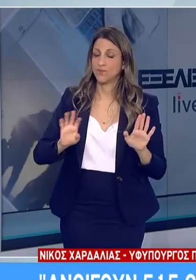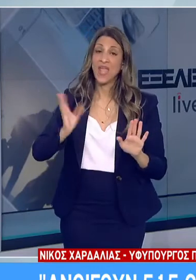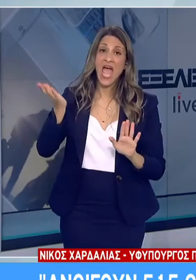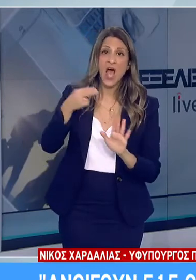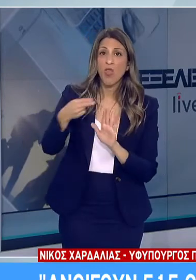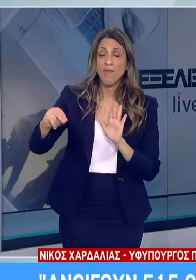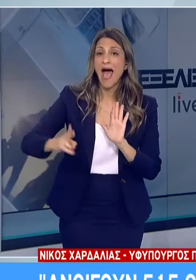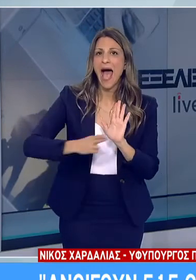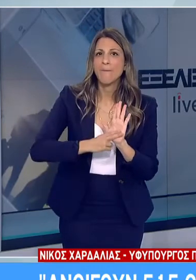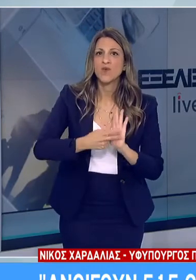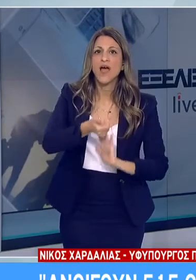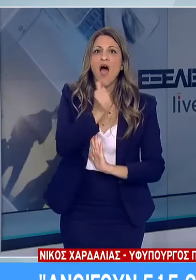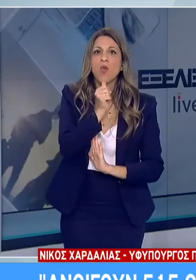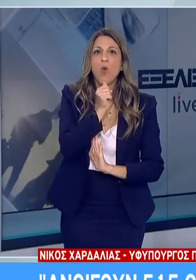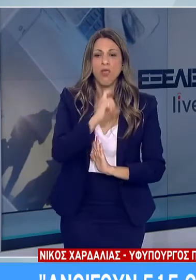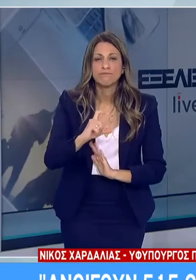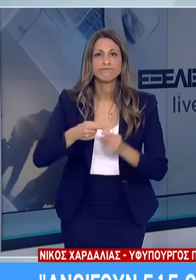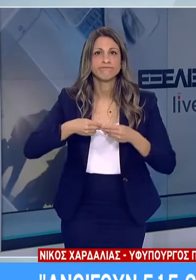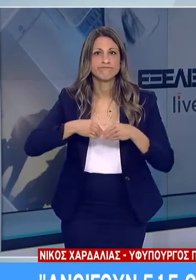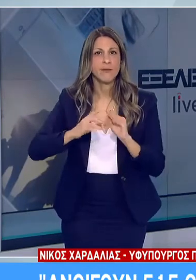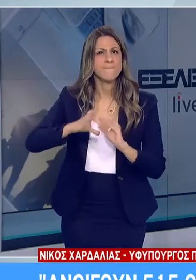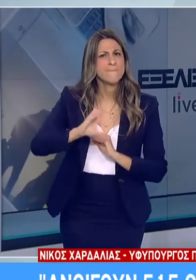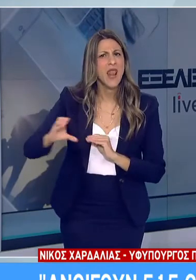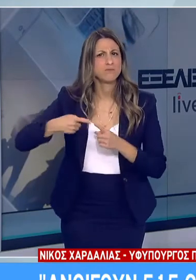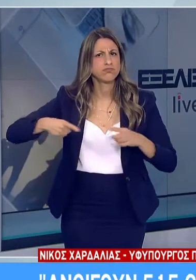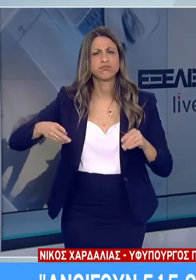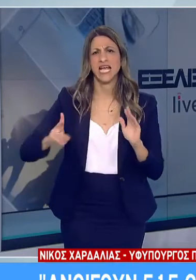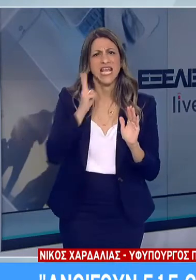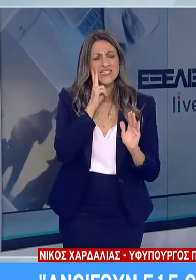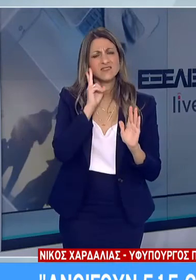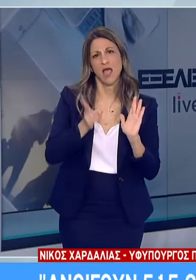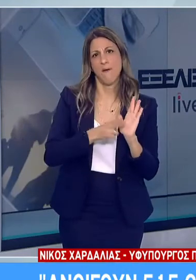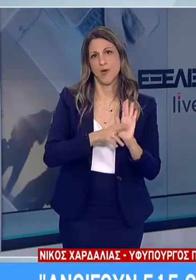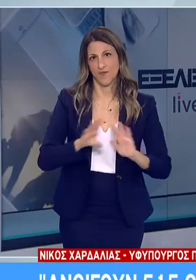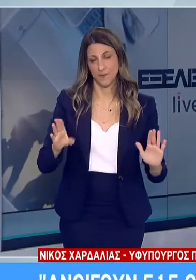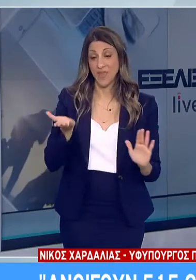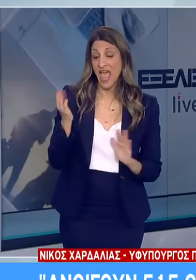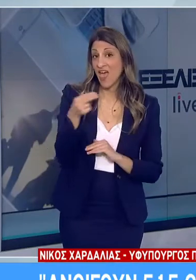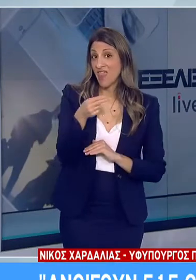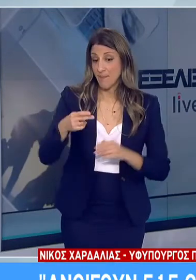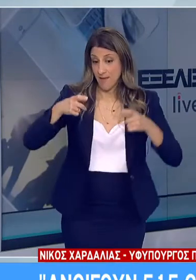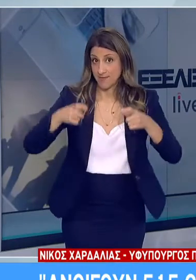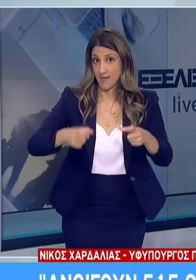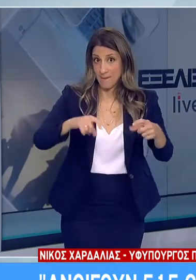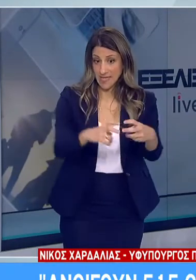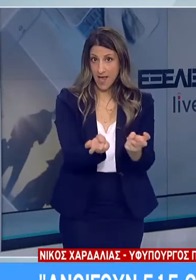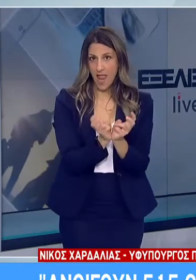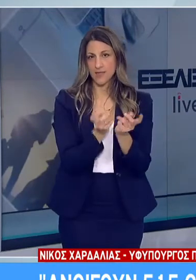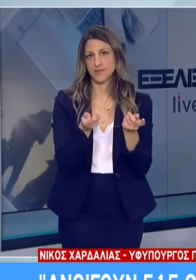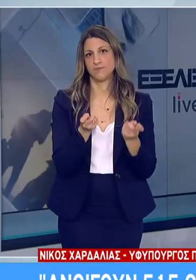ποτών. Επιπλέον, δεν επιτρέπεται η ανάπτυξη τραπεζοκαθισμάτων στο χώρο λειτουργίας του καταστήματος. Η